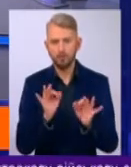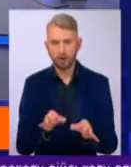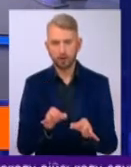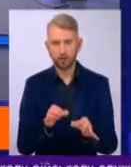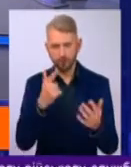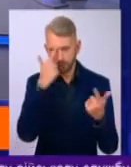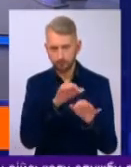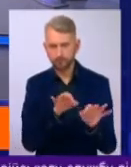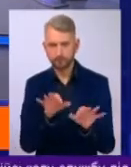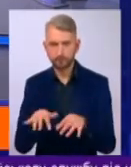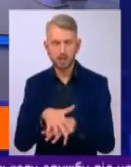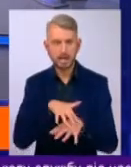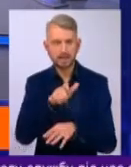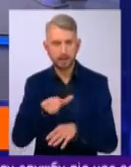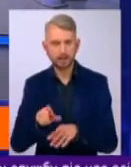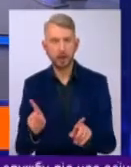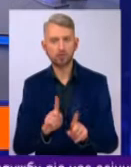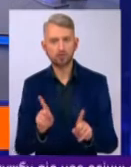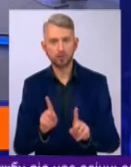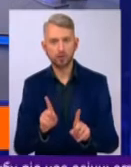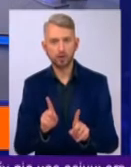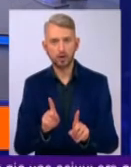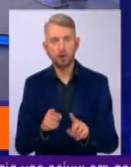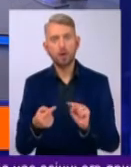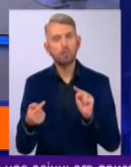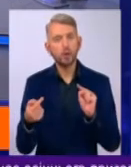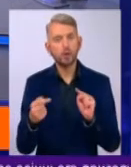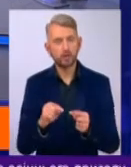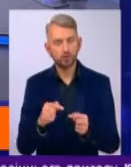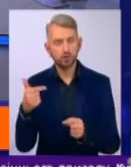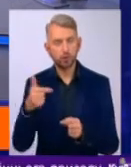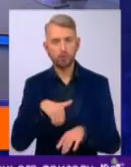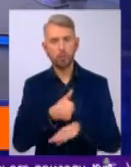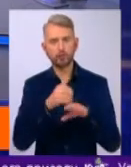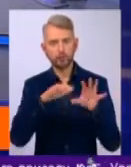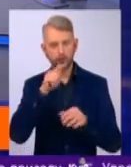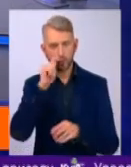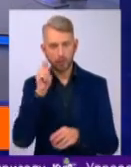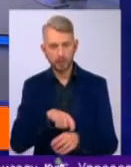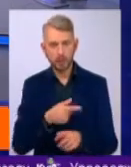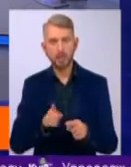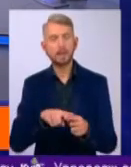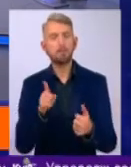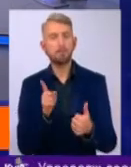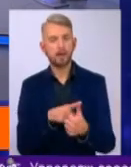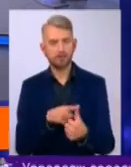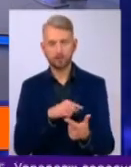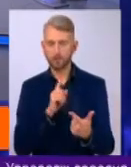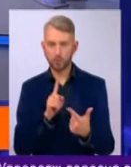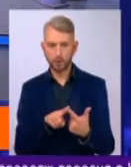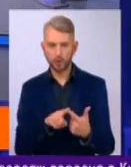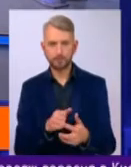доведений до населення громадян України, що протирічить грубо Конституції України. Це перше.